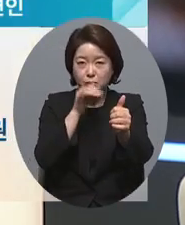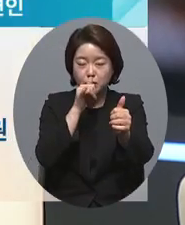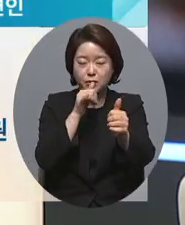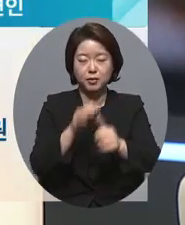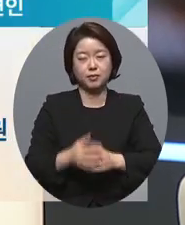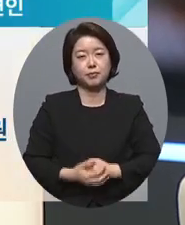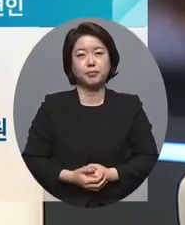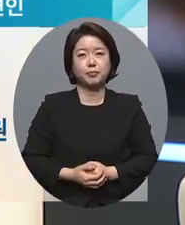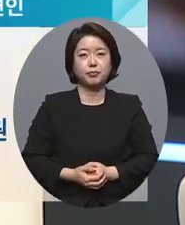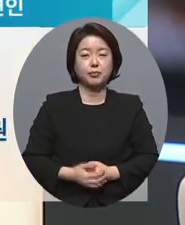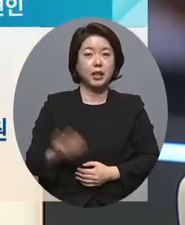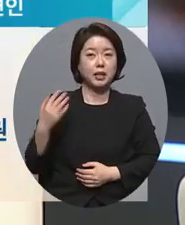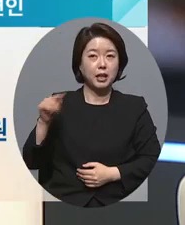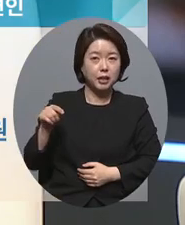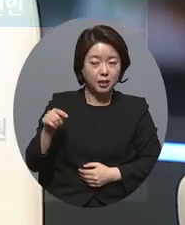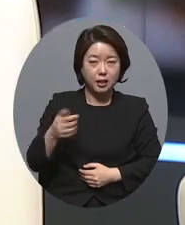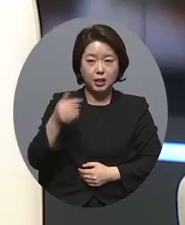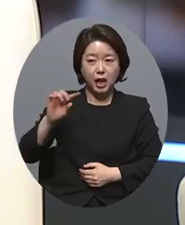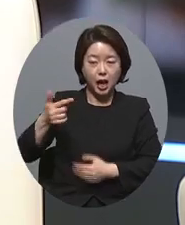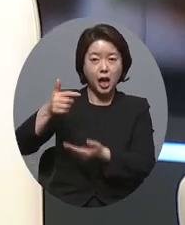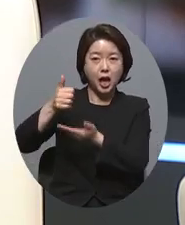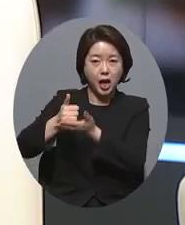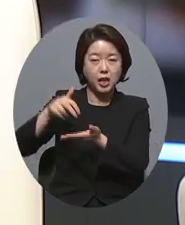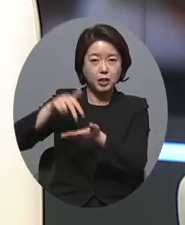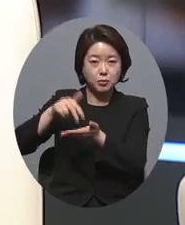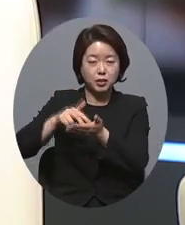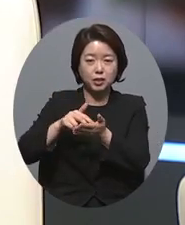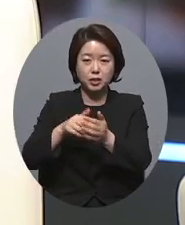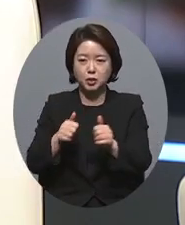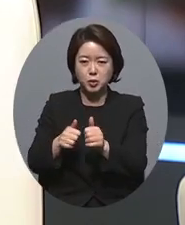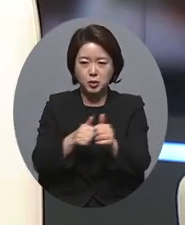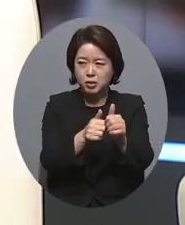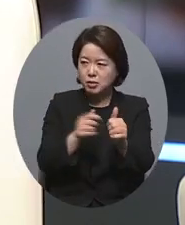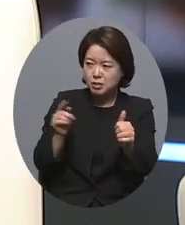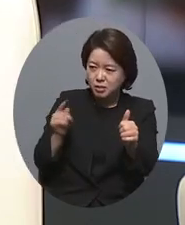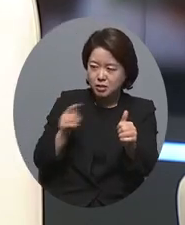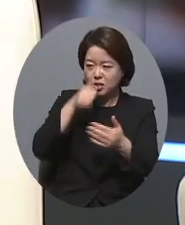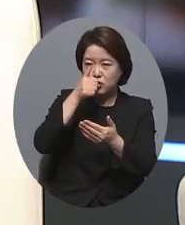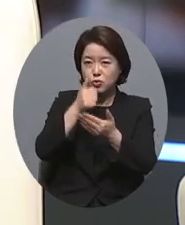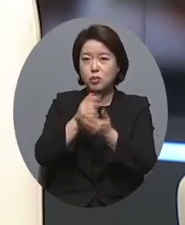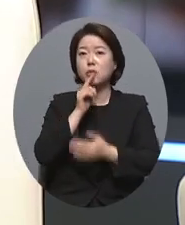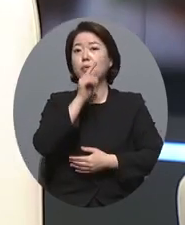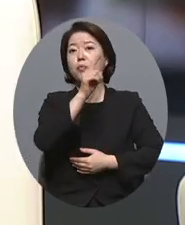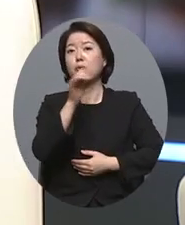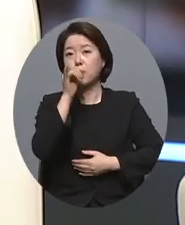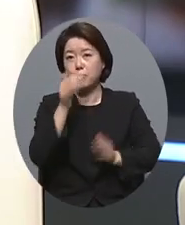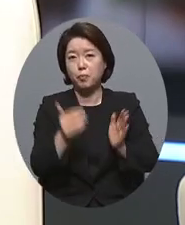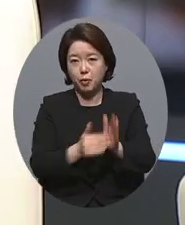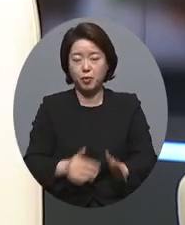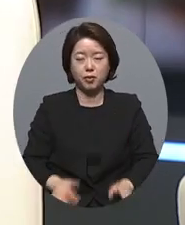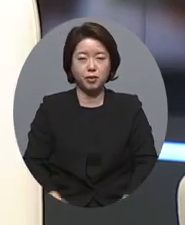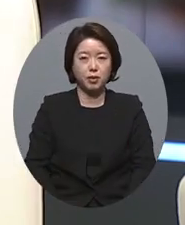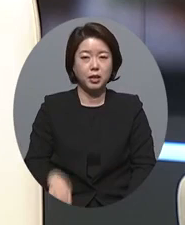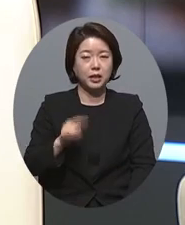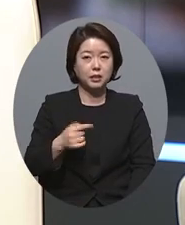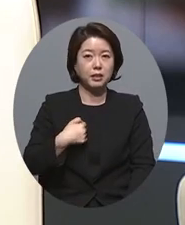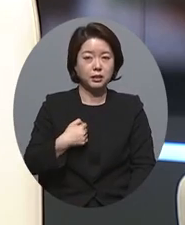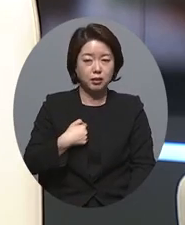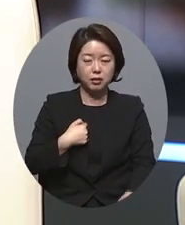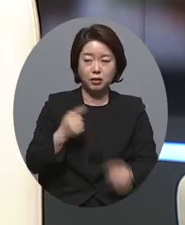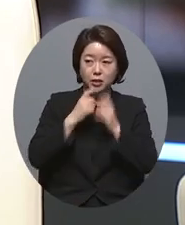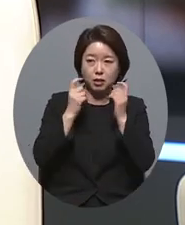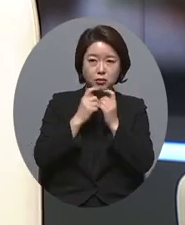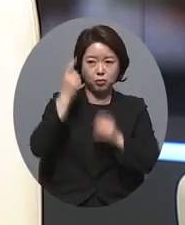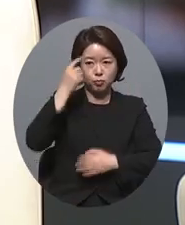있으니까요. 그래서 이제 뭐 한동훈 장관 입장에서는 스토킹으로 해놨는데 일단 이 사건은 앞서서도 말씀을 많이 했지만 상당히 저는 개인적으로